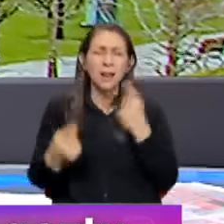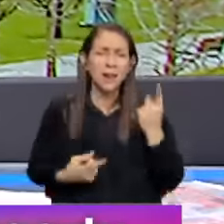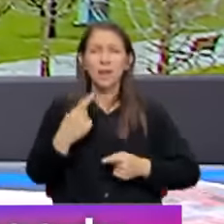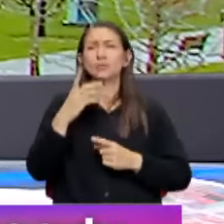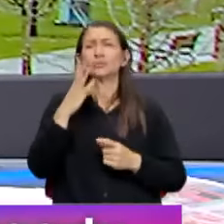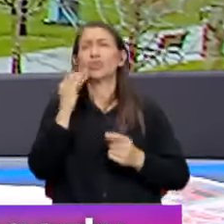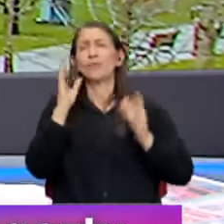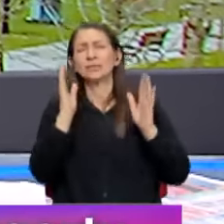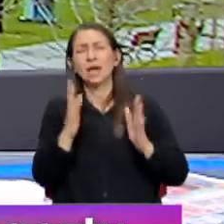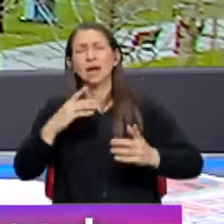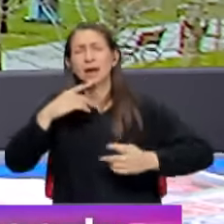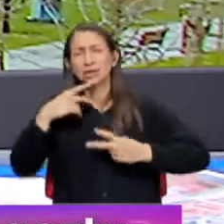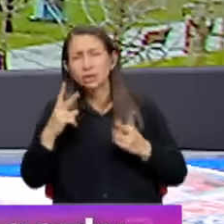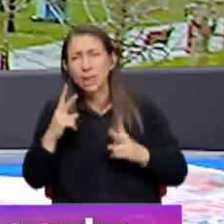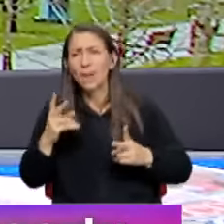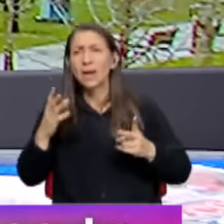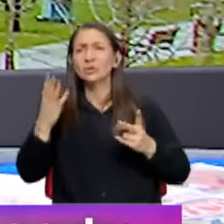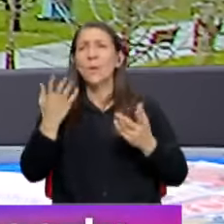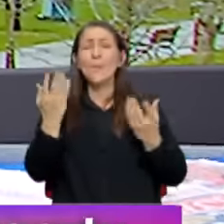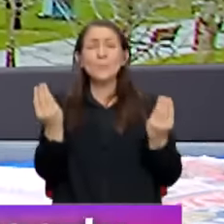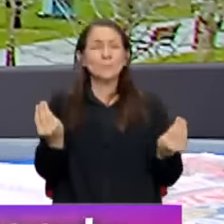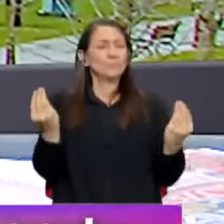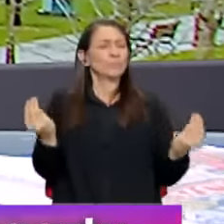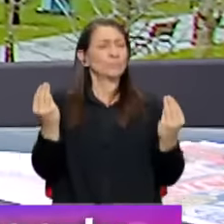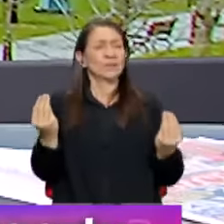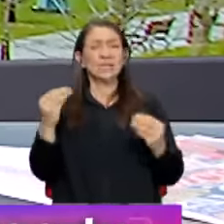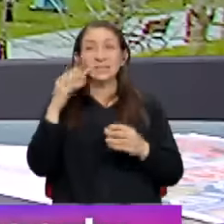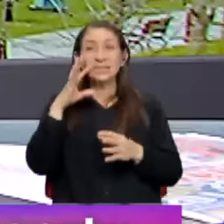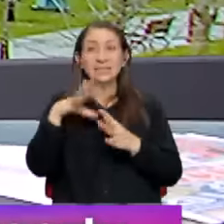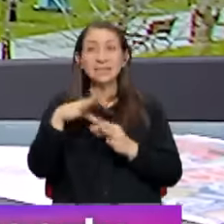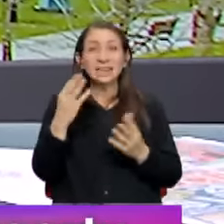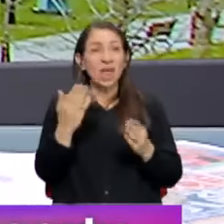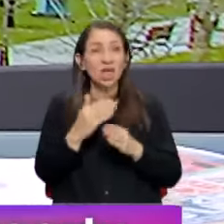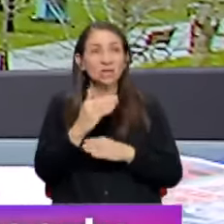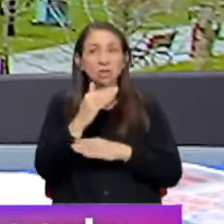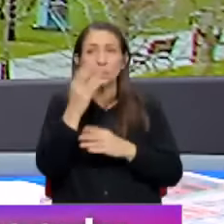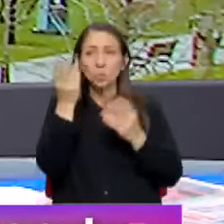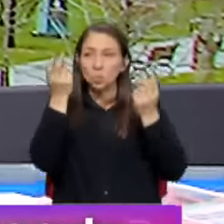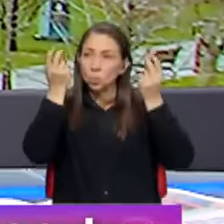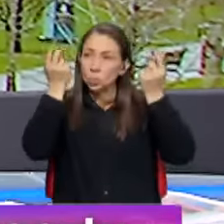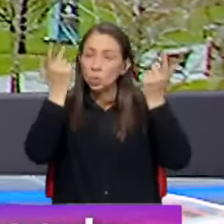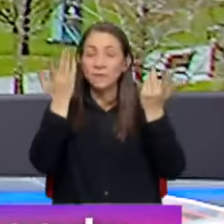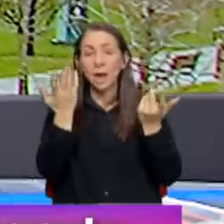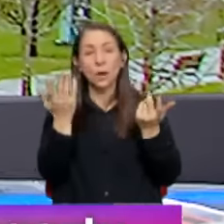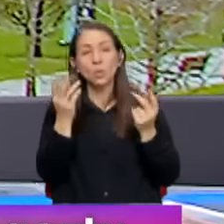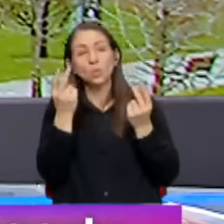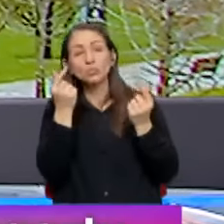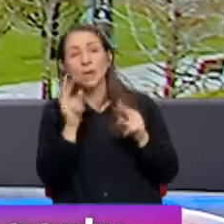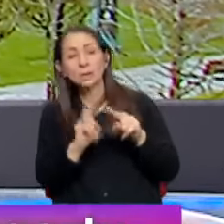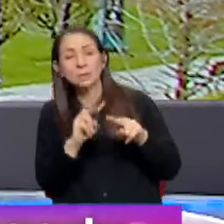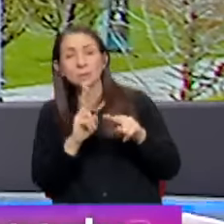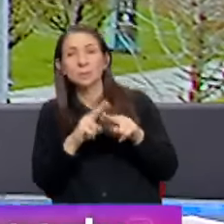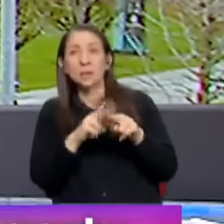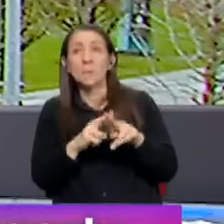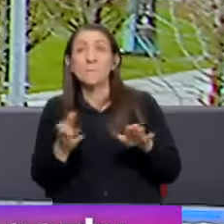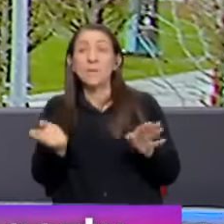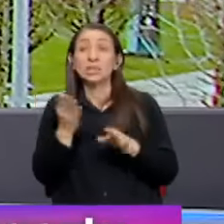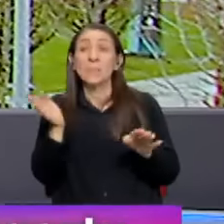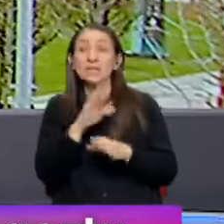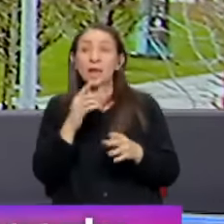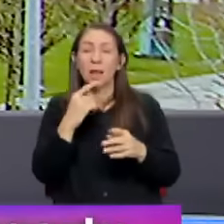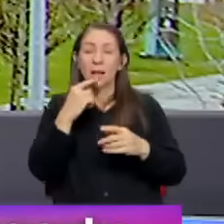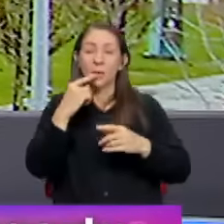sürü vaat içinde, bir sürü pembe tablo içinde insanlar ne yaşadığını unutuyor ya da unutturuyorlar. Başka başka